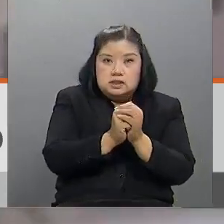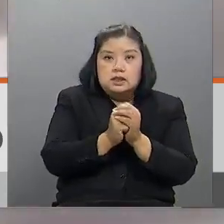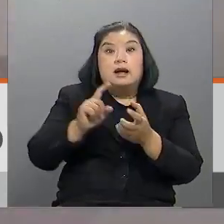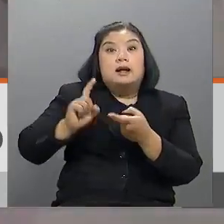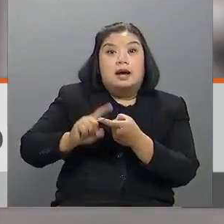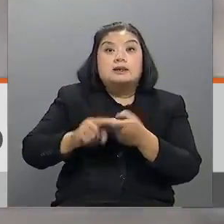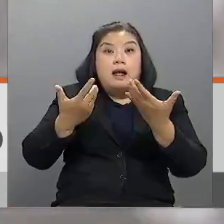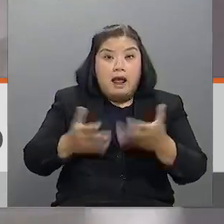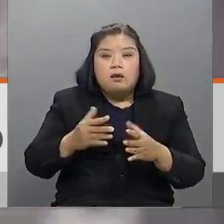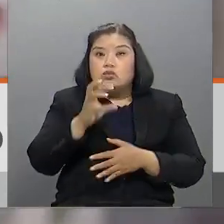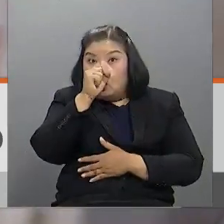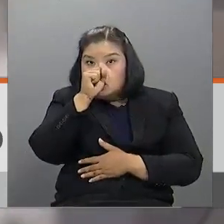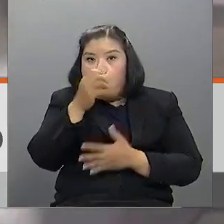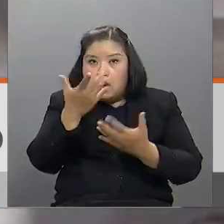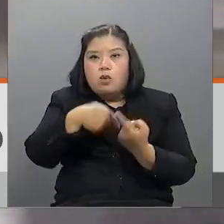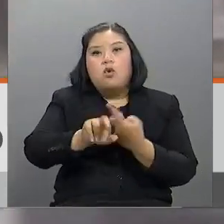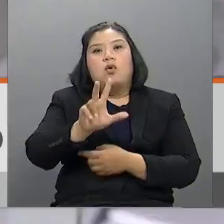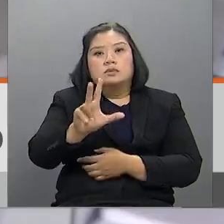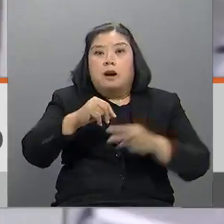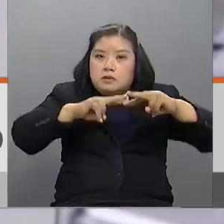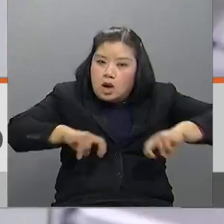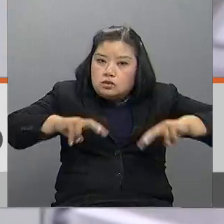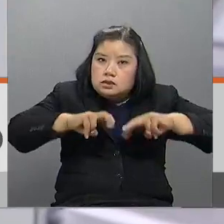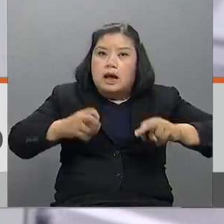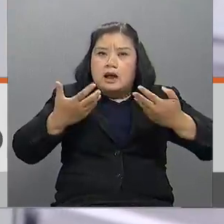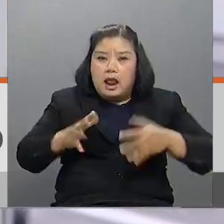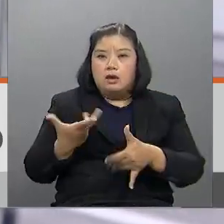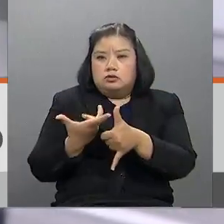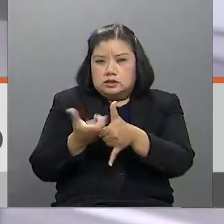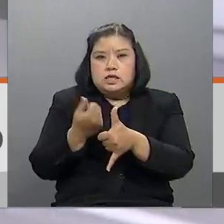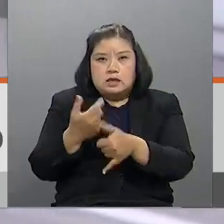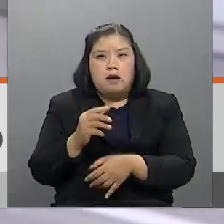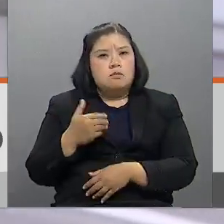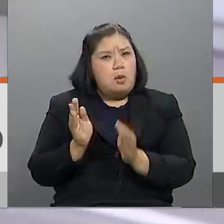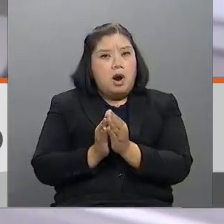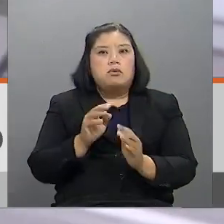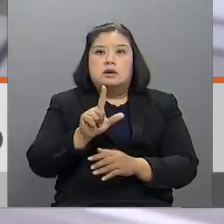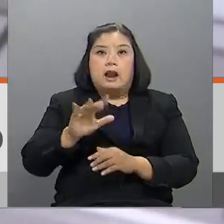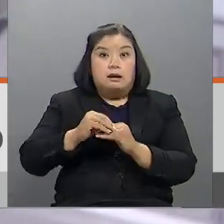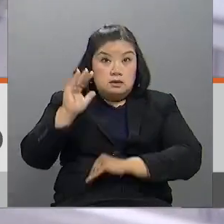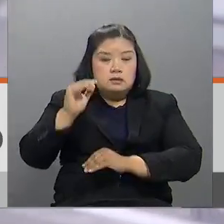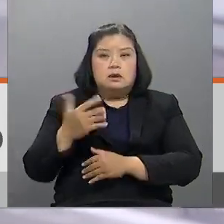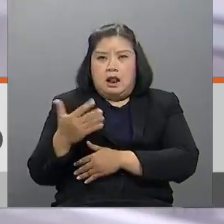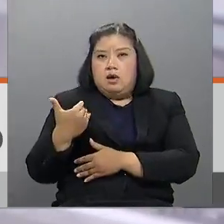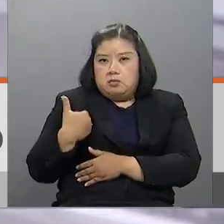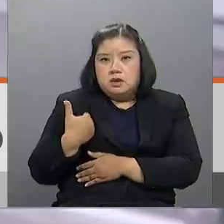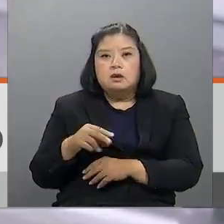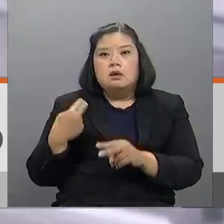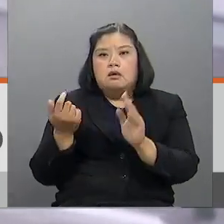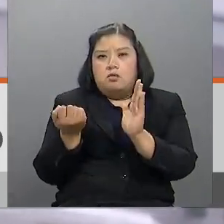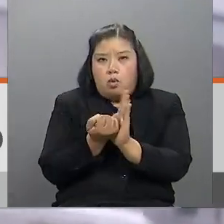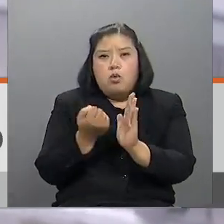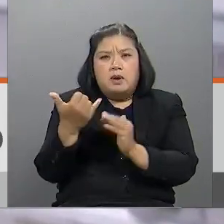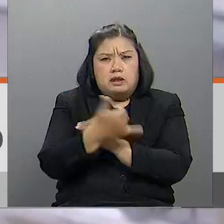ระยะที่3มีการใช้มาแล้วเป็นจำนวนนับล้านโด๊สรวมถึงได้ขึ้นทะเบียนแบบฉุกเฉินแล้วในหลายประเทศ